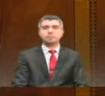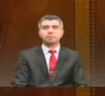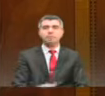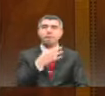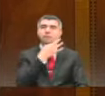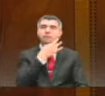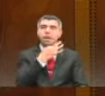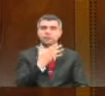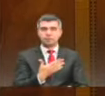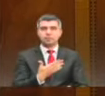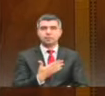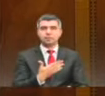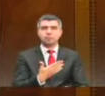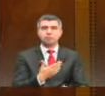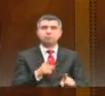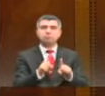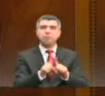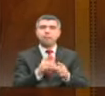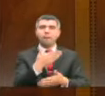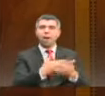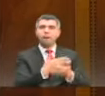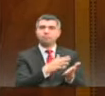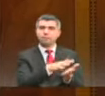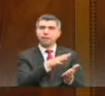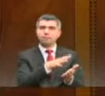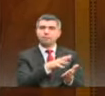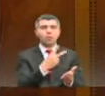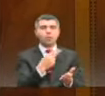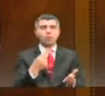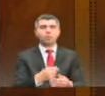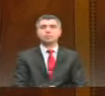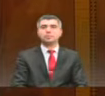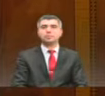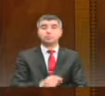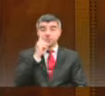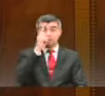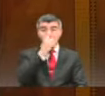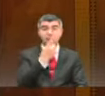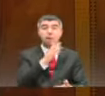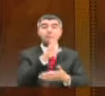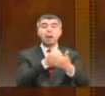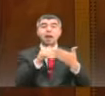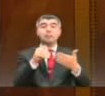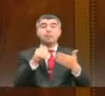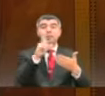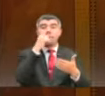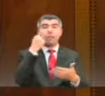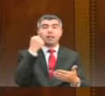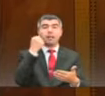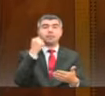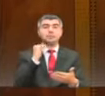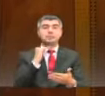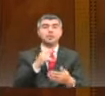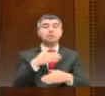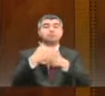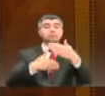وتسهيل طرق الاستفادة منه. سنقوم أيضا بتمويل برنامج وطني مندمج متعدد